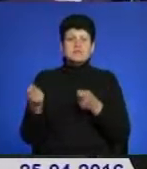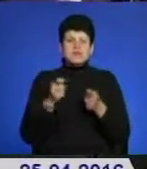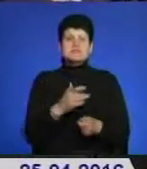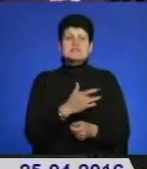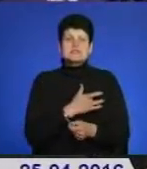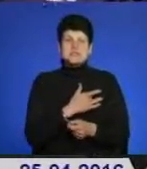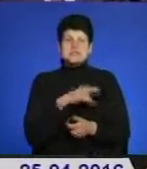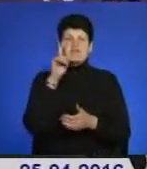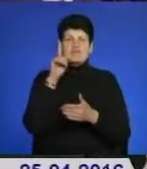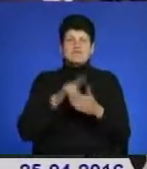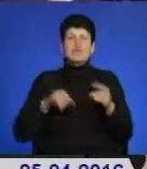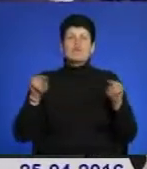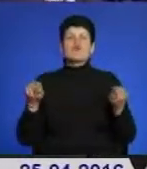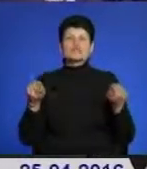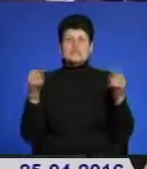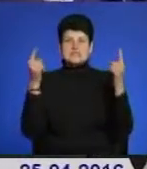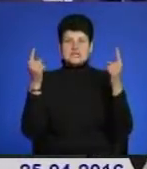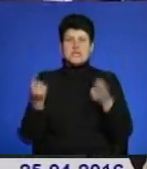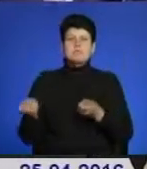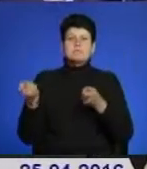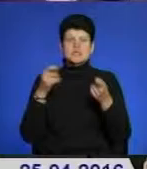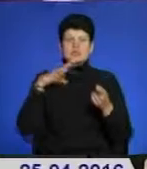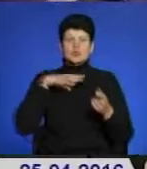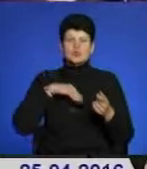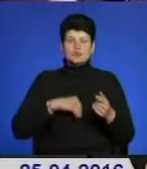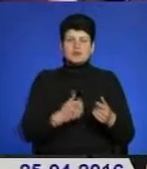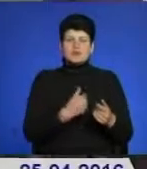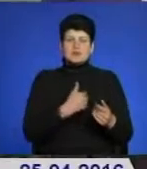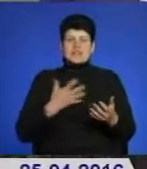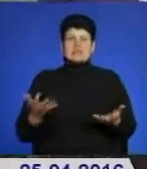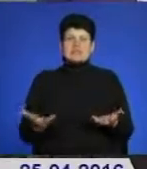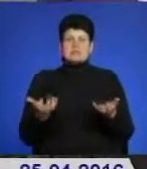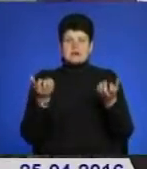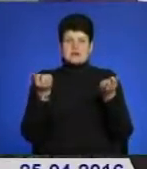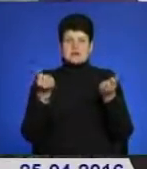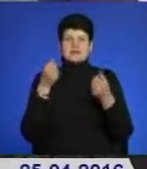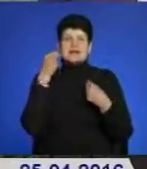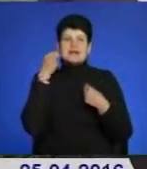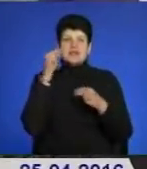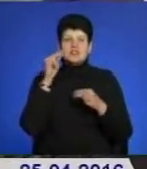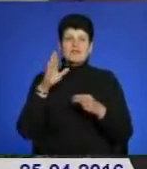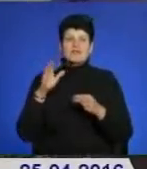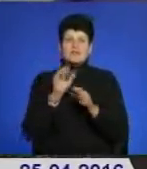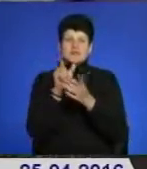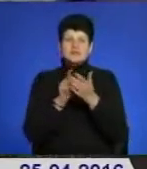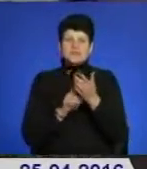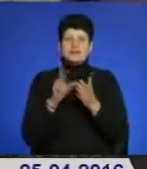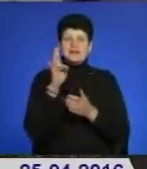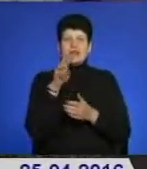серця віру в Вознесіння, принесіть у душі прагнення спасіння. З найкращими віншуваннями